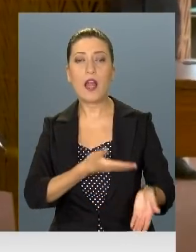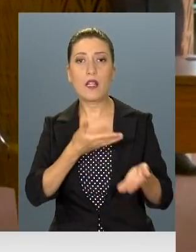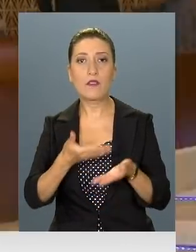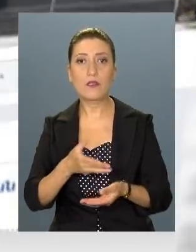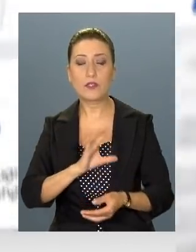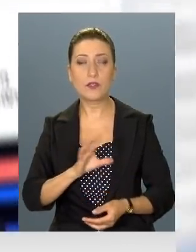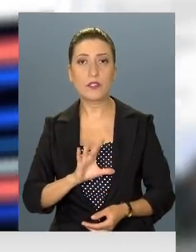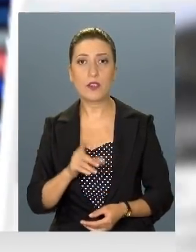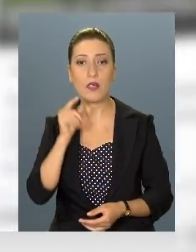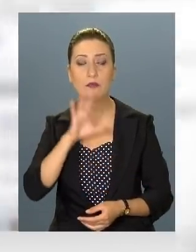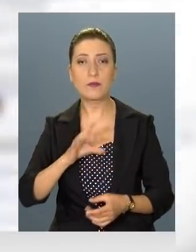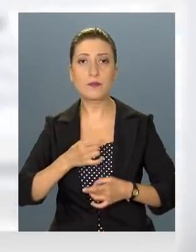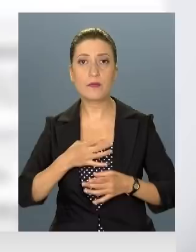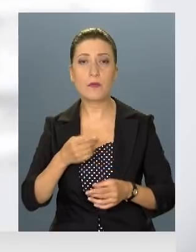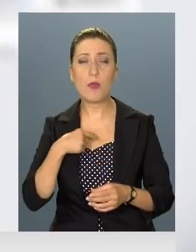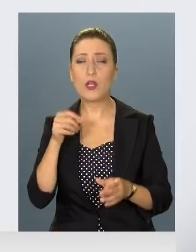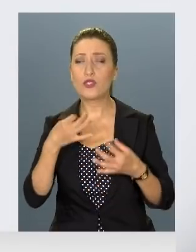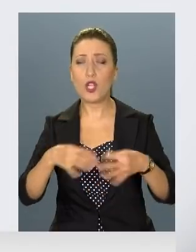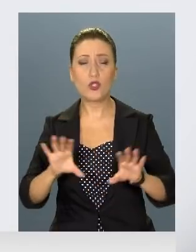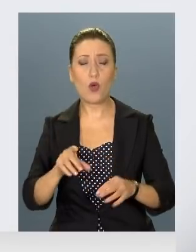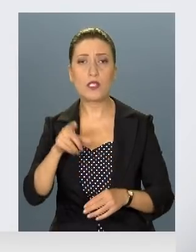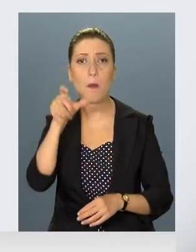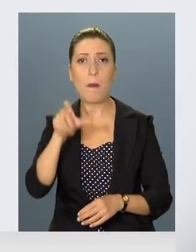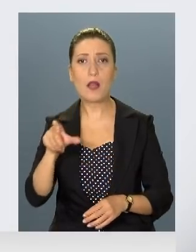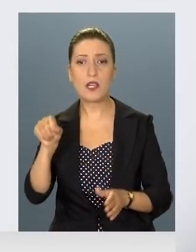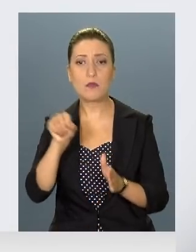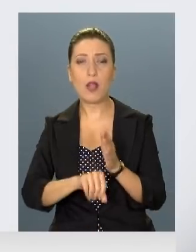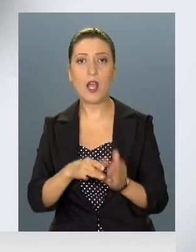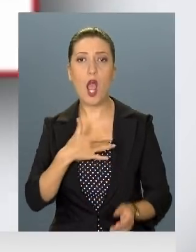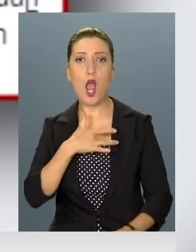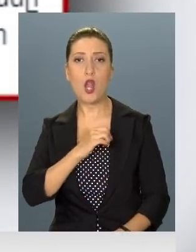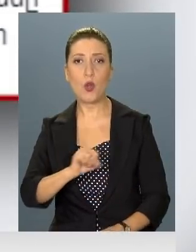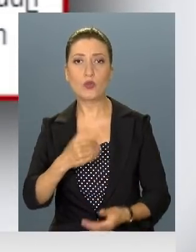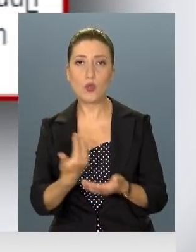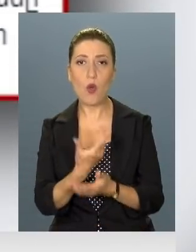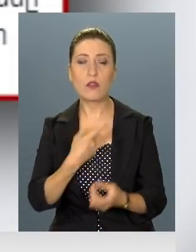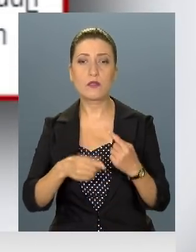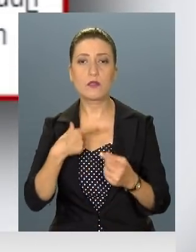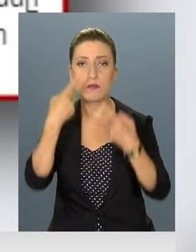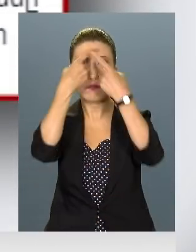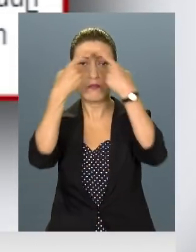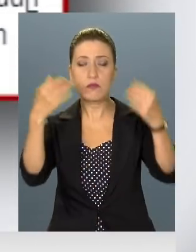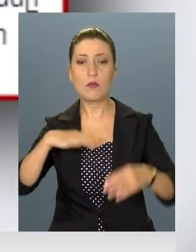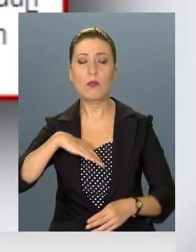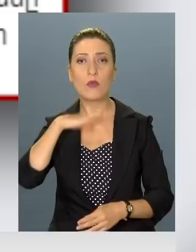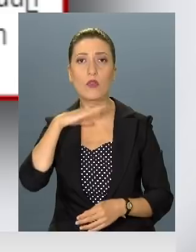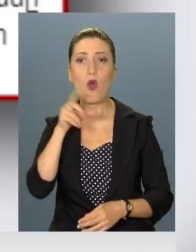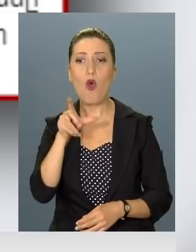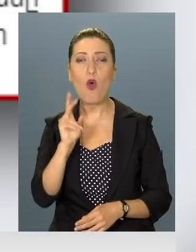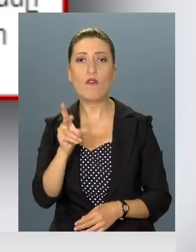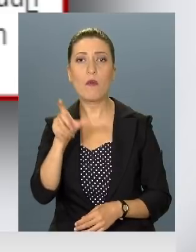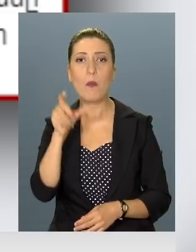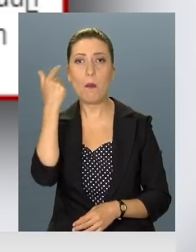եղել։ Մենք թույլ չենք տալու մարդասպանների հերոսացման նոր դեպքեր և կոչարեցի դադարեցնել մարդասպանների հերոսացումները և